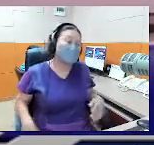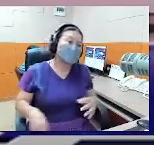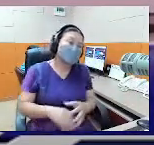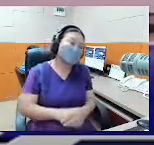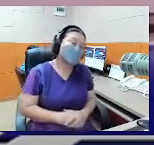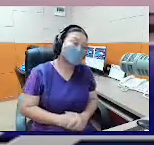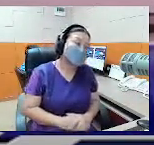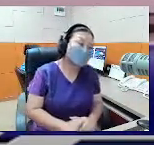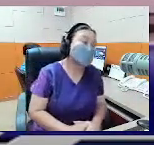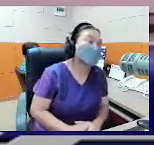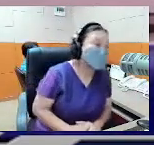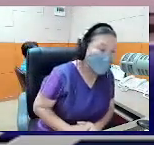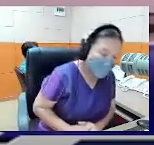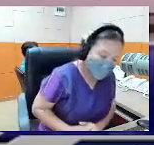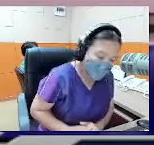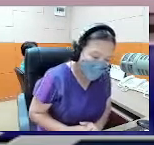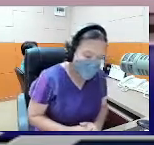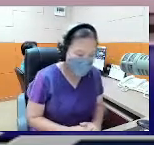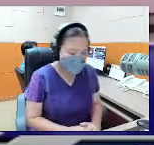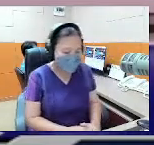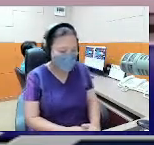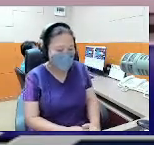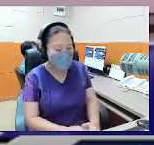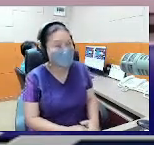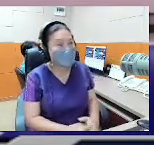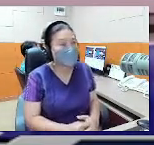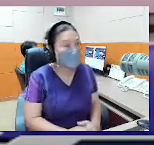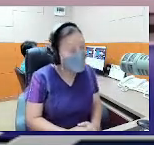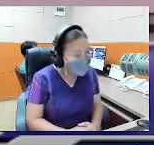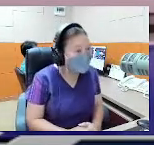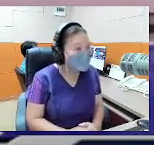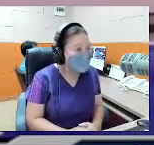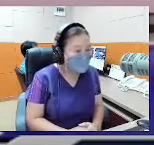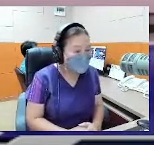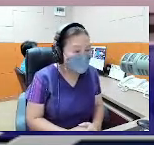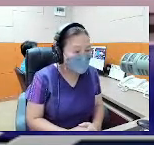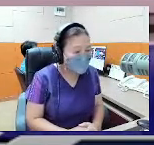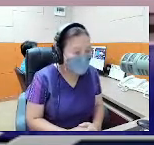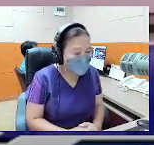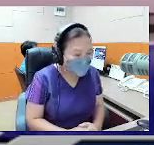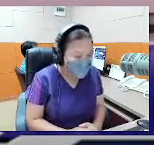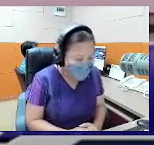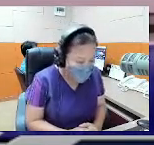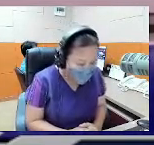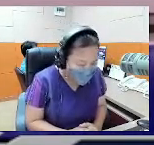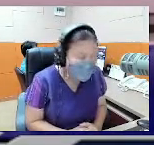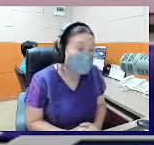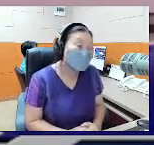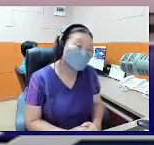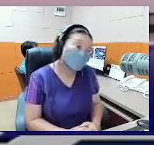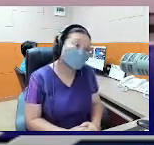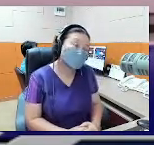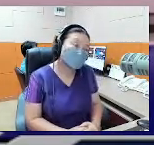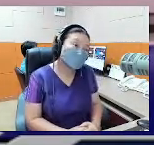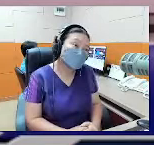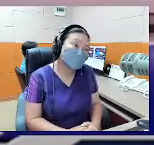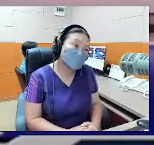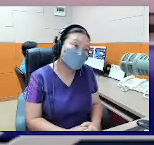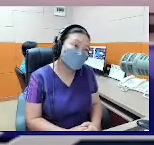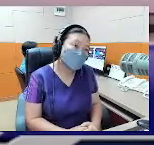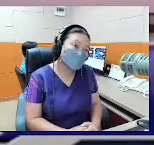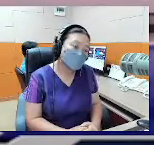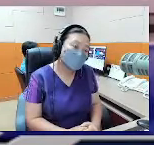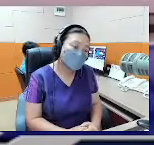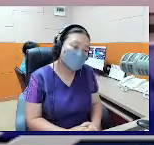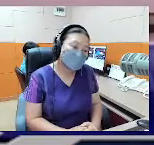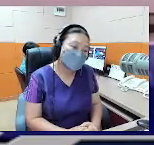องของไม่ว่าแค่หลักสูตรก็ไม่ได้เข้มข้นแค่หลักสูตรสถานที่อุปกรณ์การใช้งานหรือแม้แต่ระบบต่างๆนะคะเราก็มีคณะกรรมการที่ป